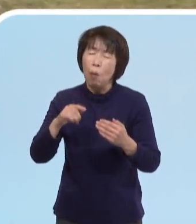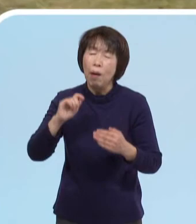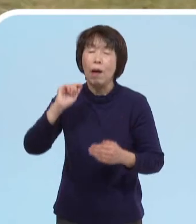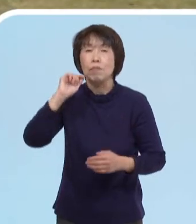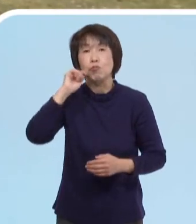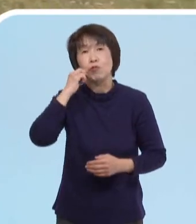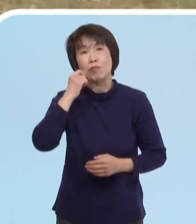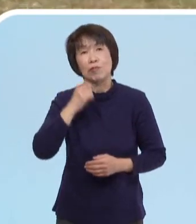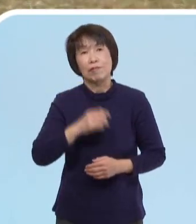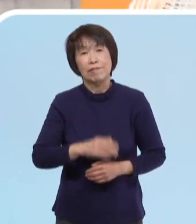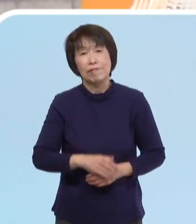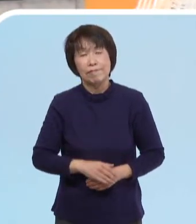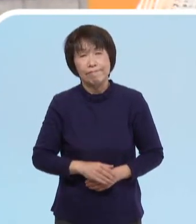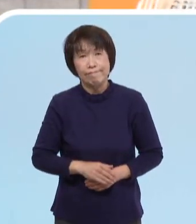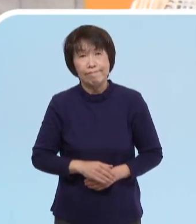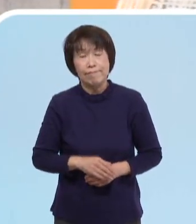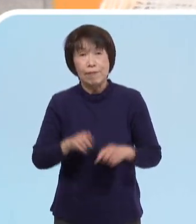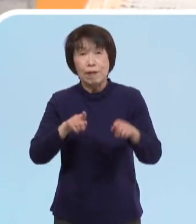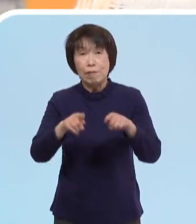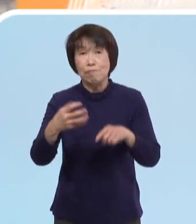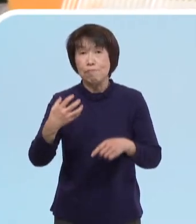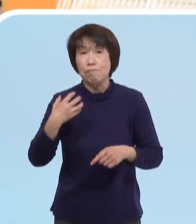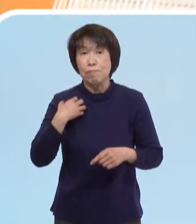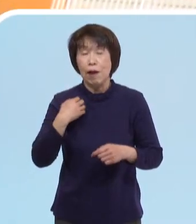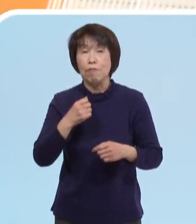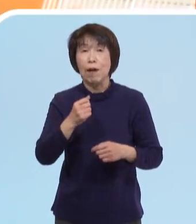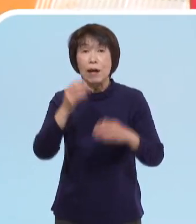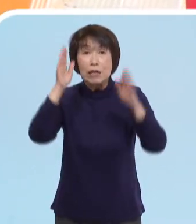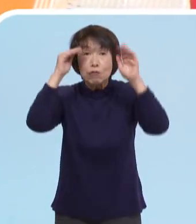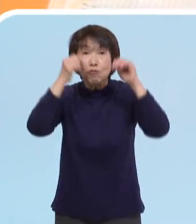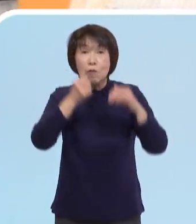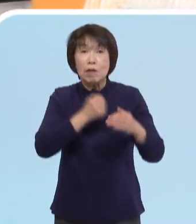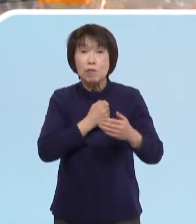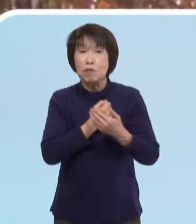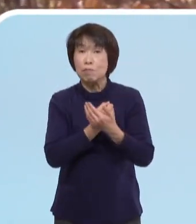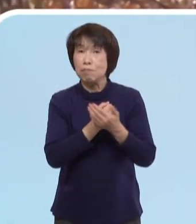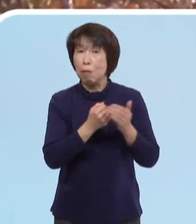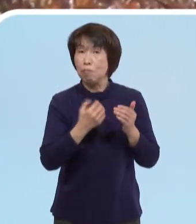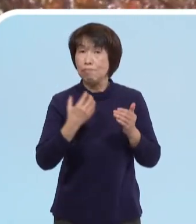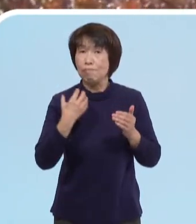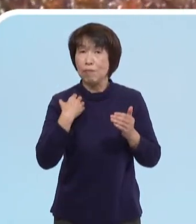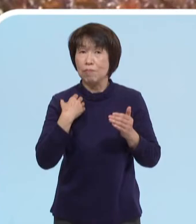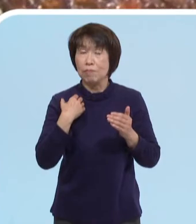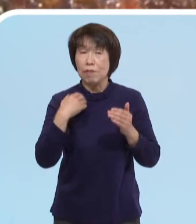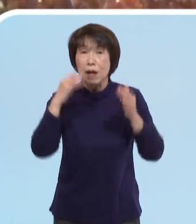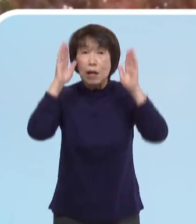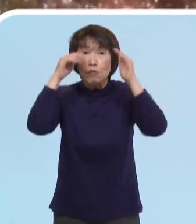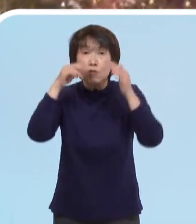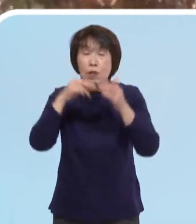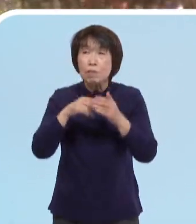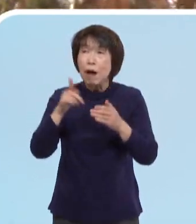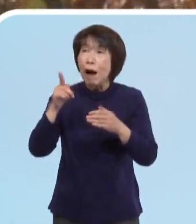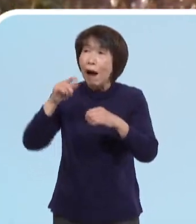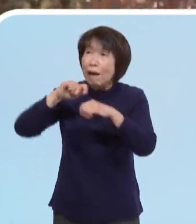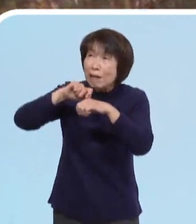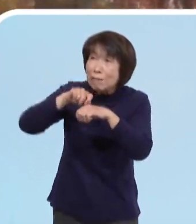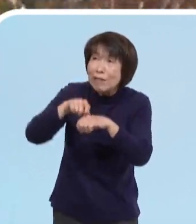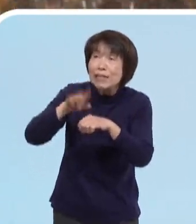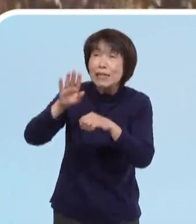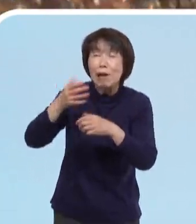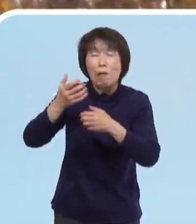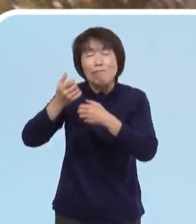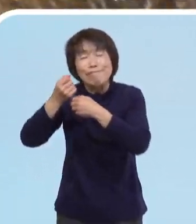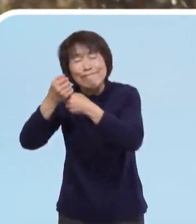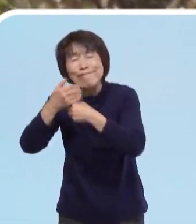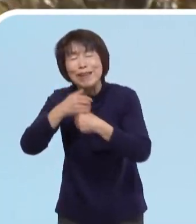て、 はい、ハンドラーは犬の命をやっぱり守らないといけないので、うん、犬にとっては、まあ、一番厳しいけど一番頼